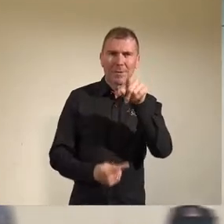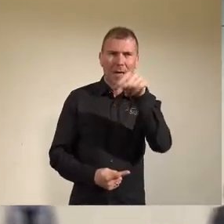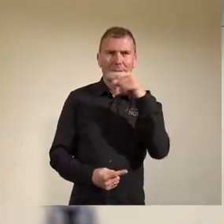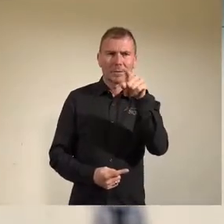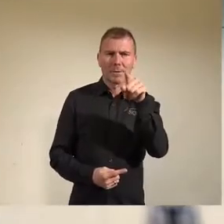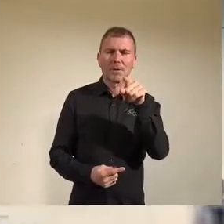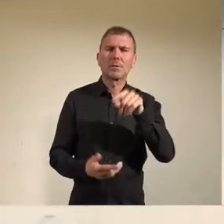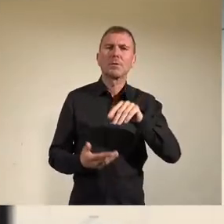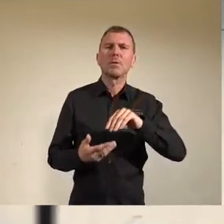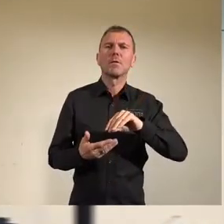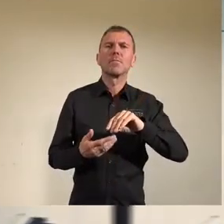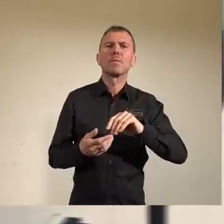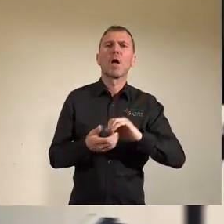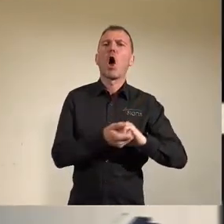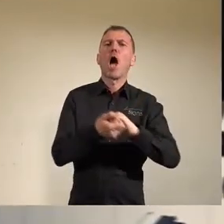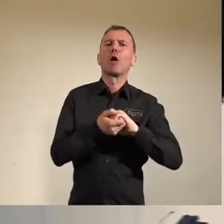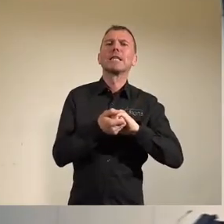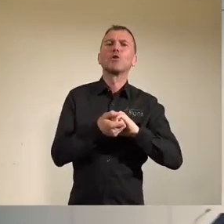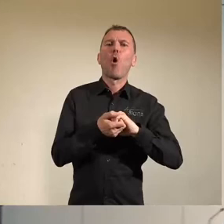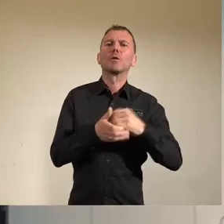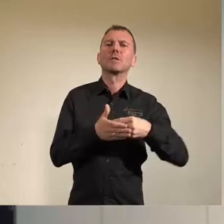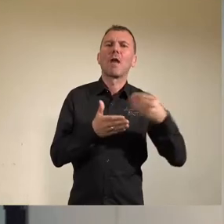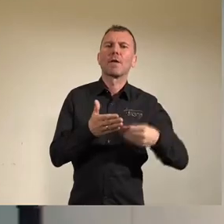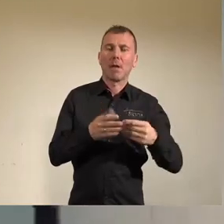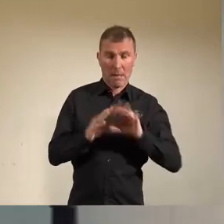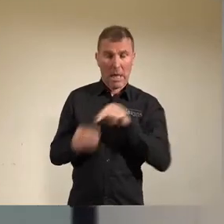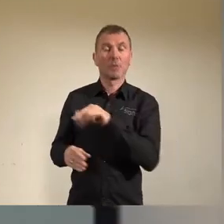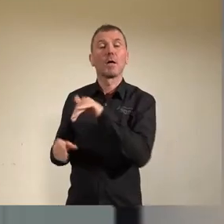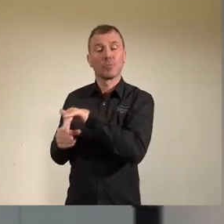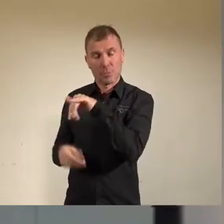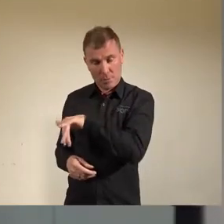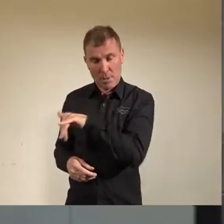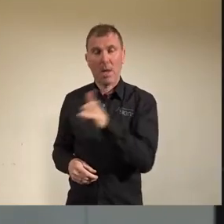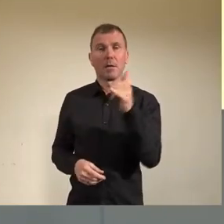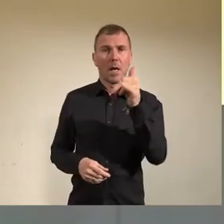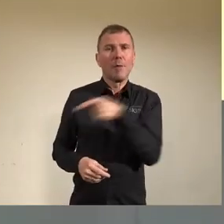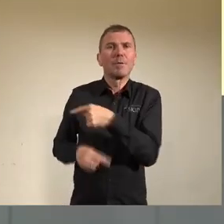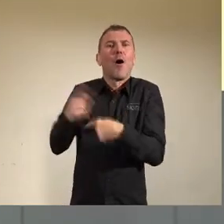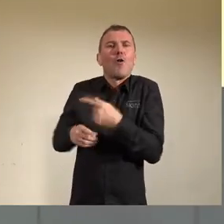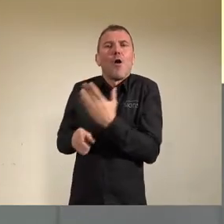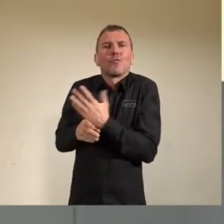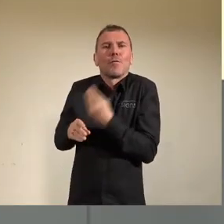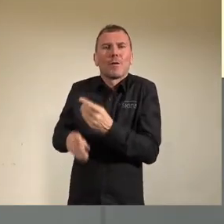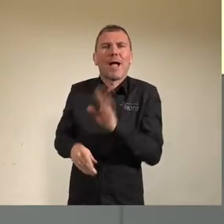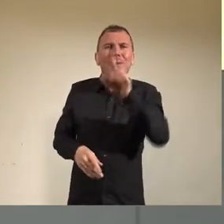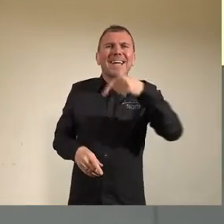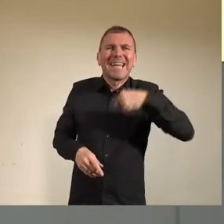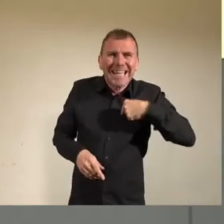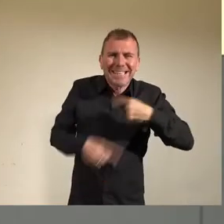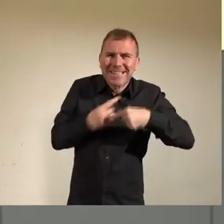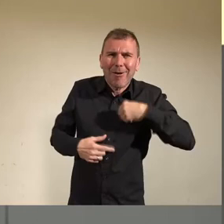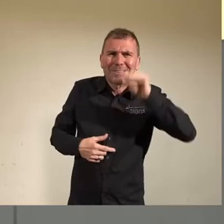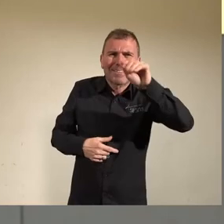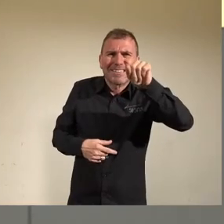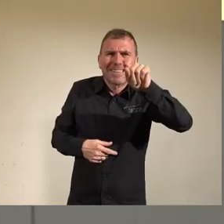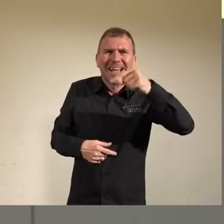vom Konzessionsvertrag, vollkommen richtig. Der war natürlich im Haushalt drin, weil es natürlich bestehende Verträge sind. Das, was ich immer angesprochen habe, sind